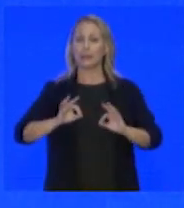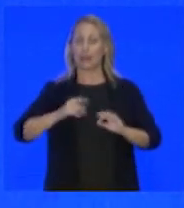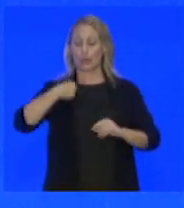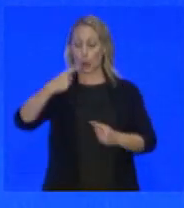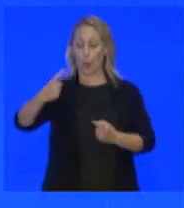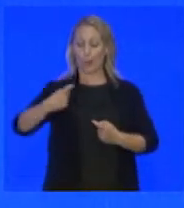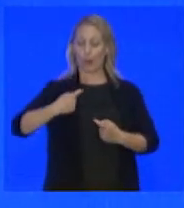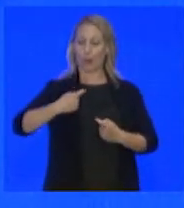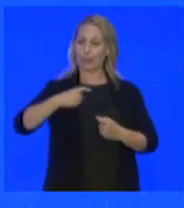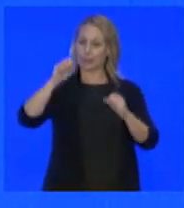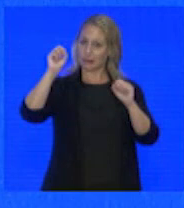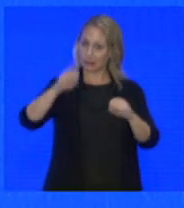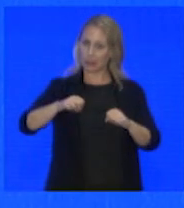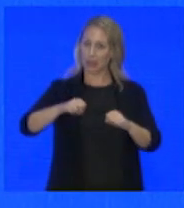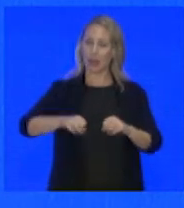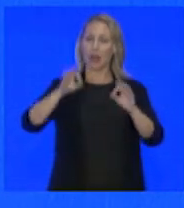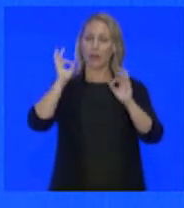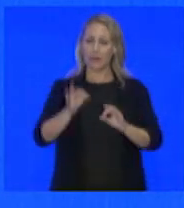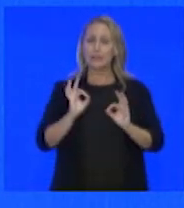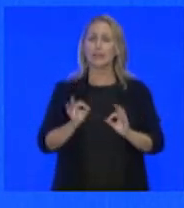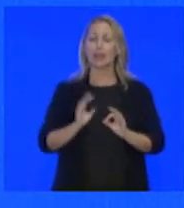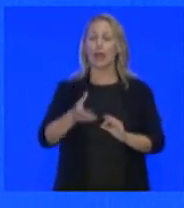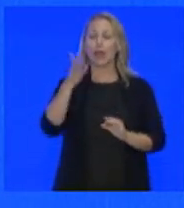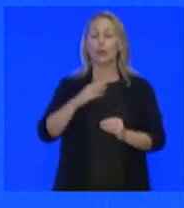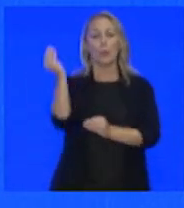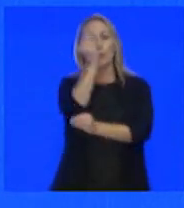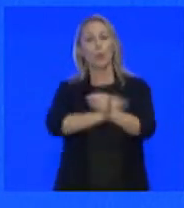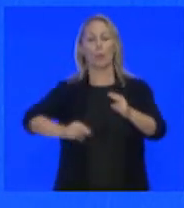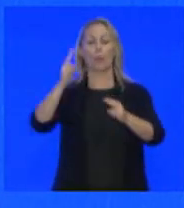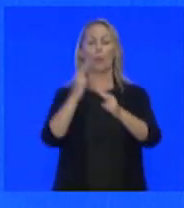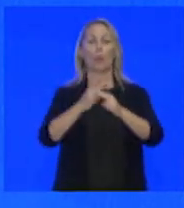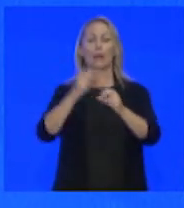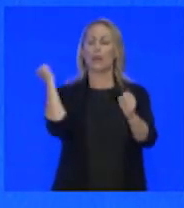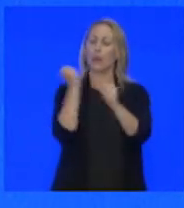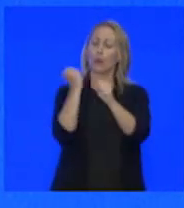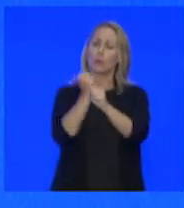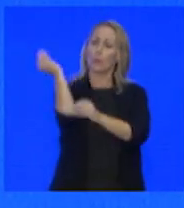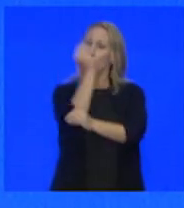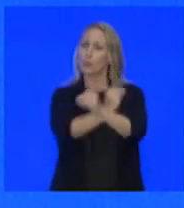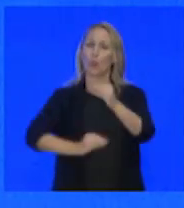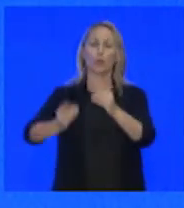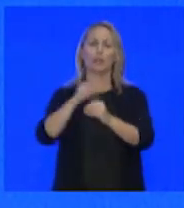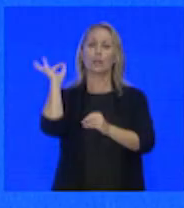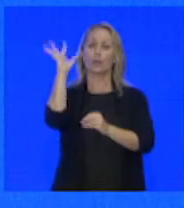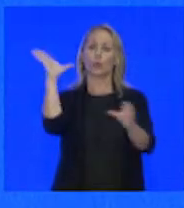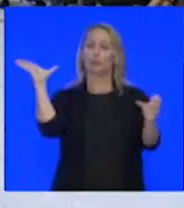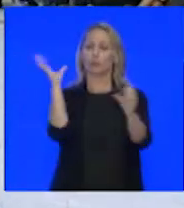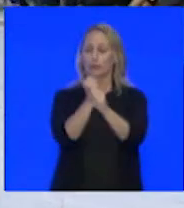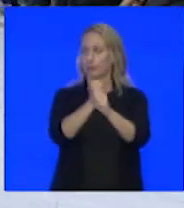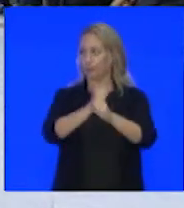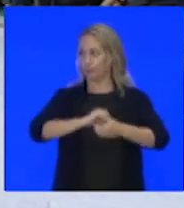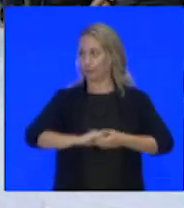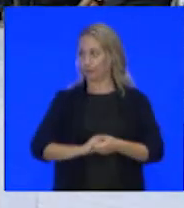πρόκληση. Αξίζουμε καλύτερα και θα δουλέψουμε ακόμα πιο σκληρά για να τιμήσουμε την εμπιστοσύνη των πολιτών.